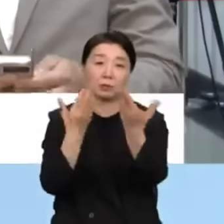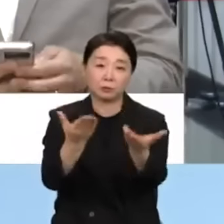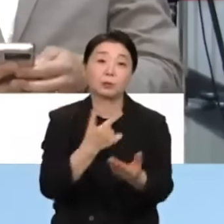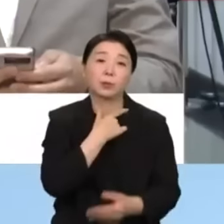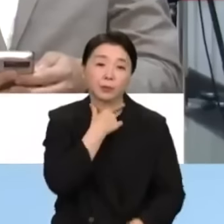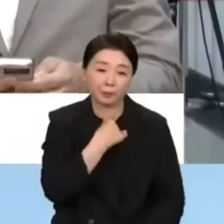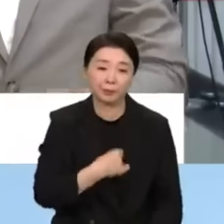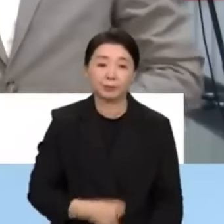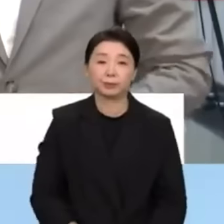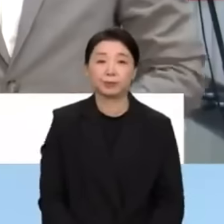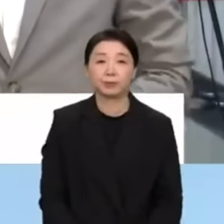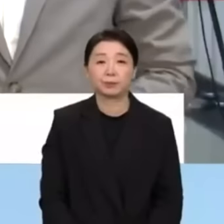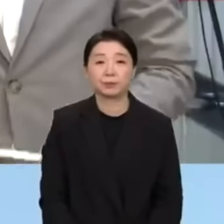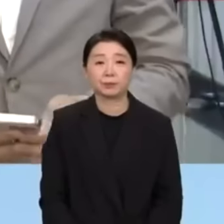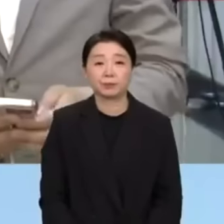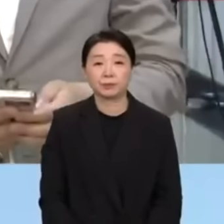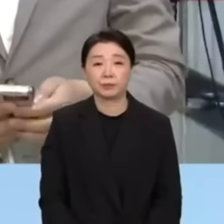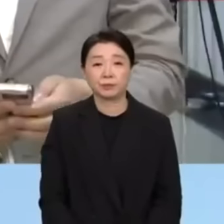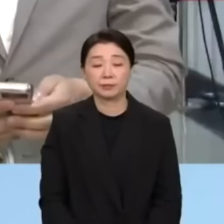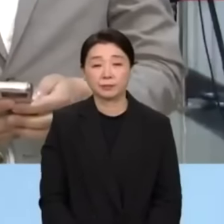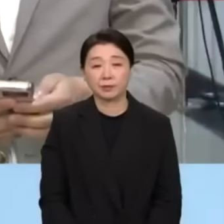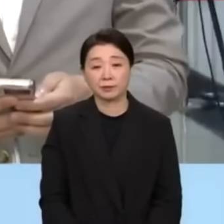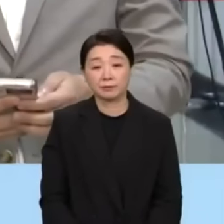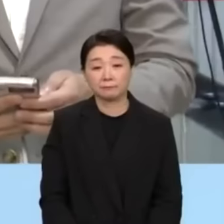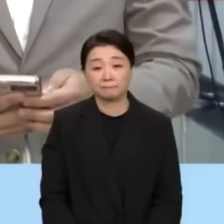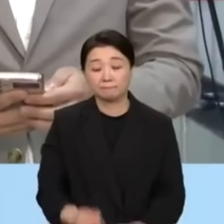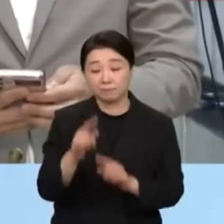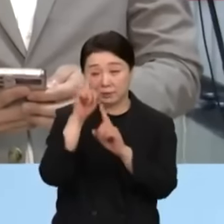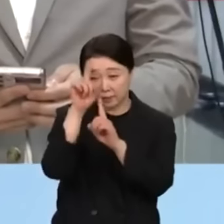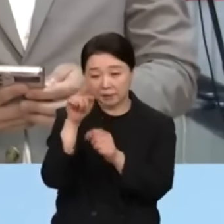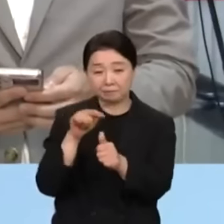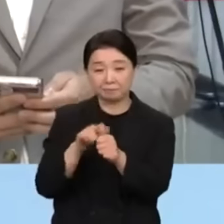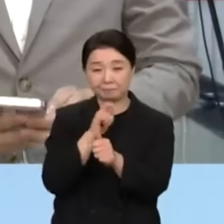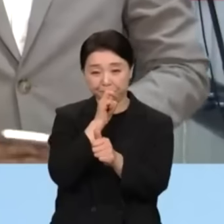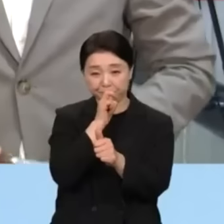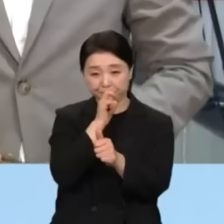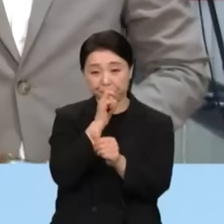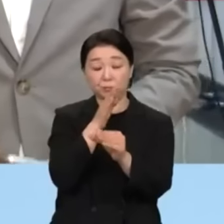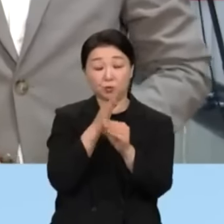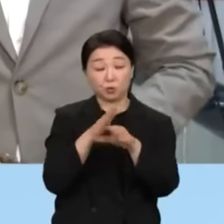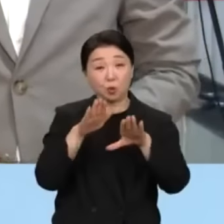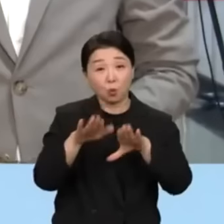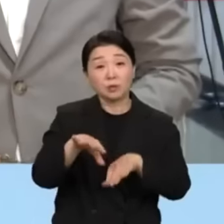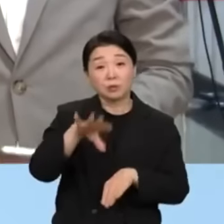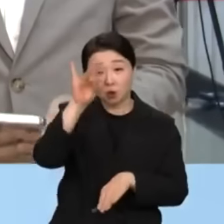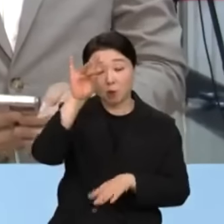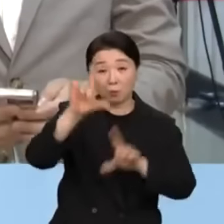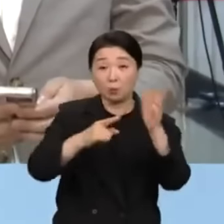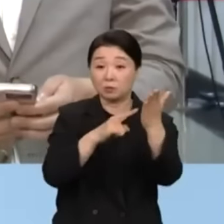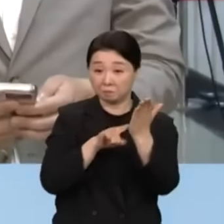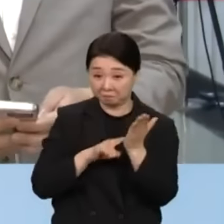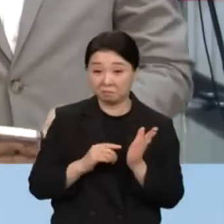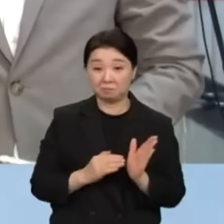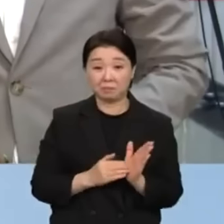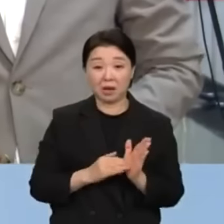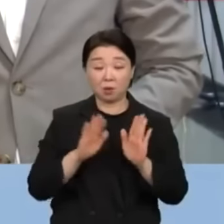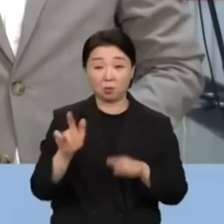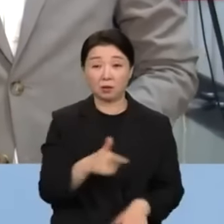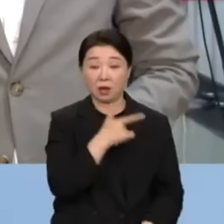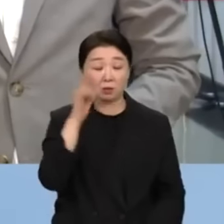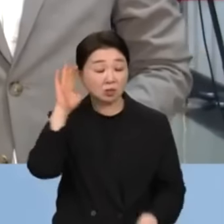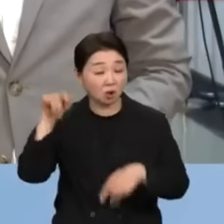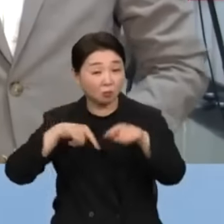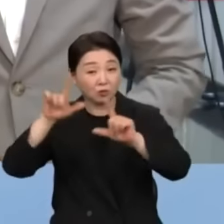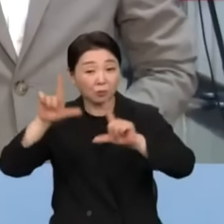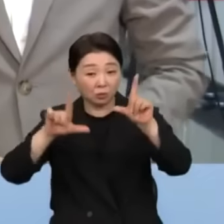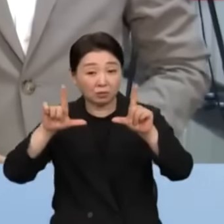말씀드리겠다고 말했습니다. 그간 침묵하던 이시원 전 대통령실 공직기강 비서관 등도 오늘 처음으로 모습을 드러냈는데 오늘 하루 청문회장